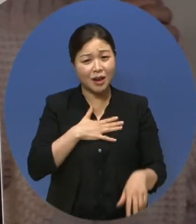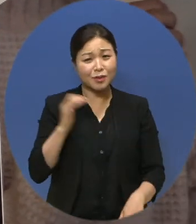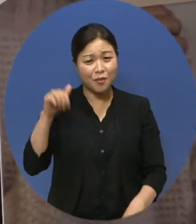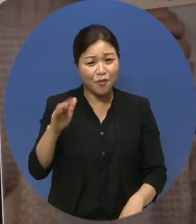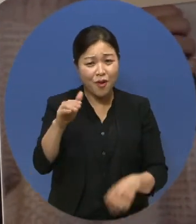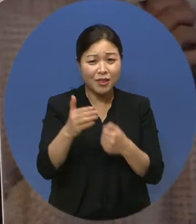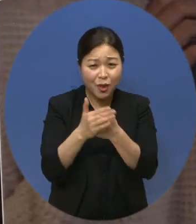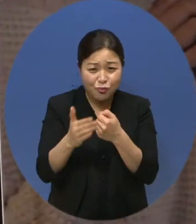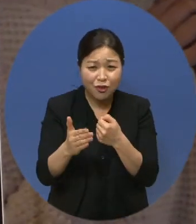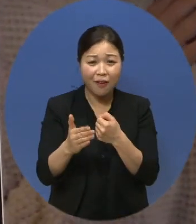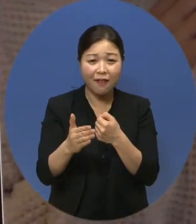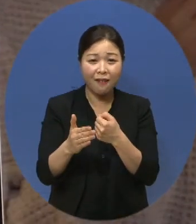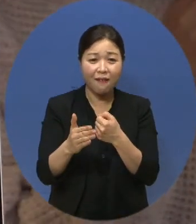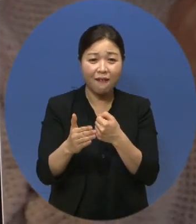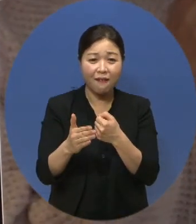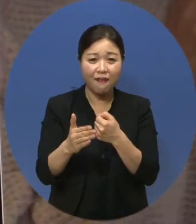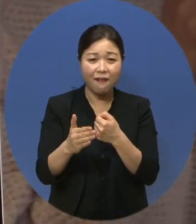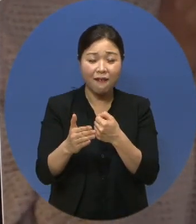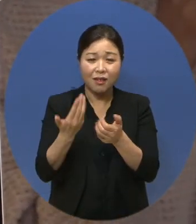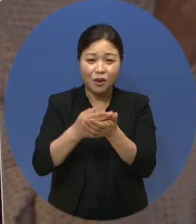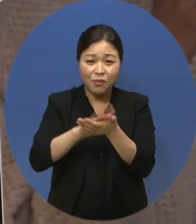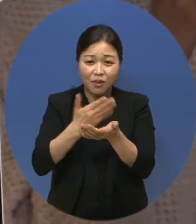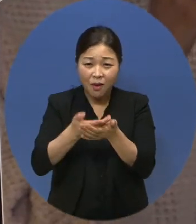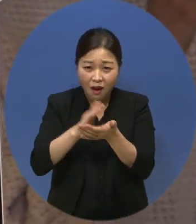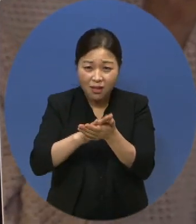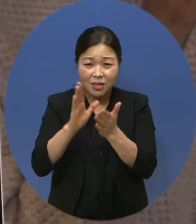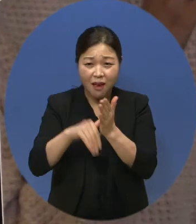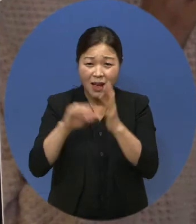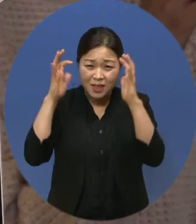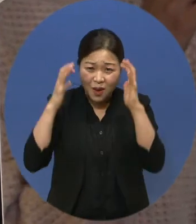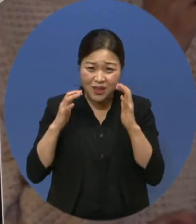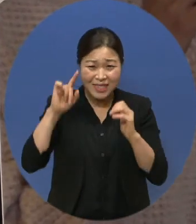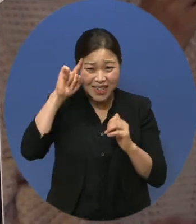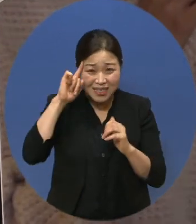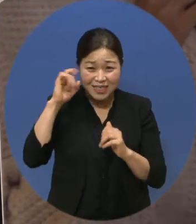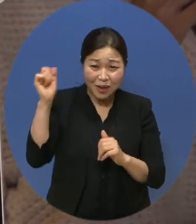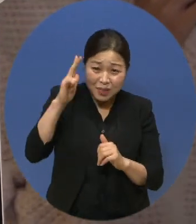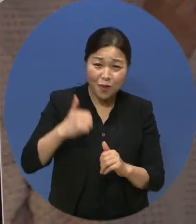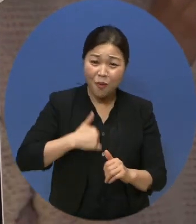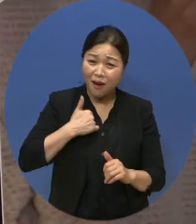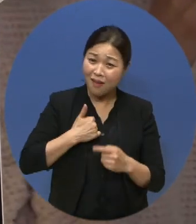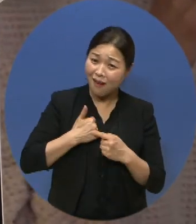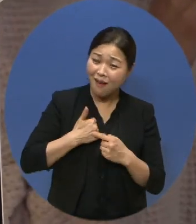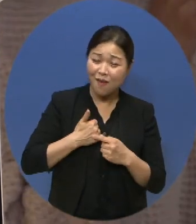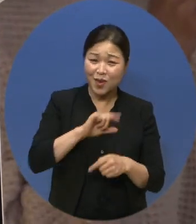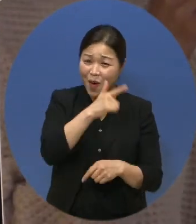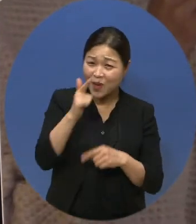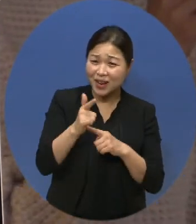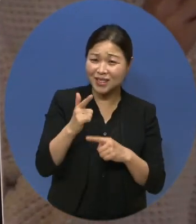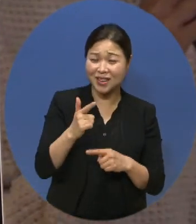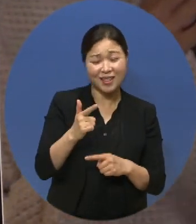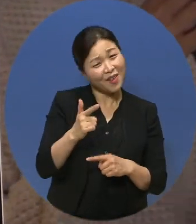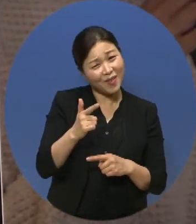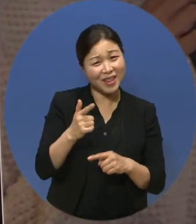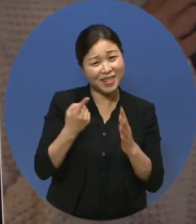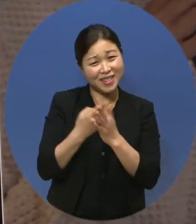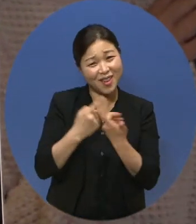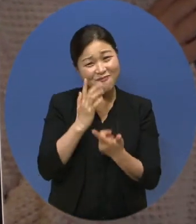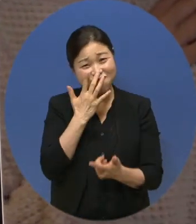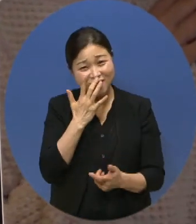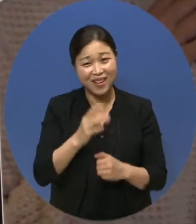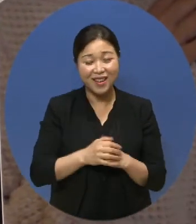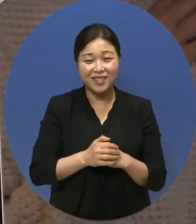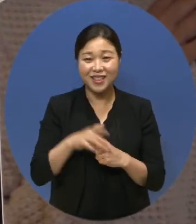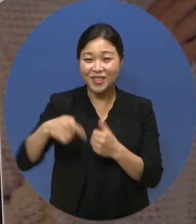때문에 이 전부치 때 너무 더워서 좀 짜증이 나신 건지 약간 그게 아리까리했어요. 그래서 이거를